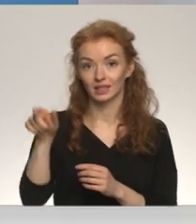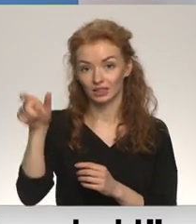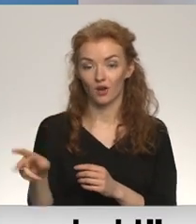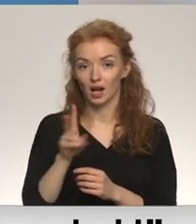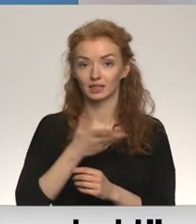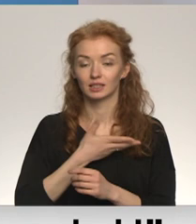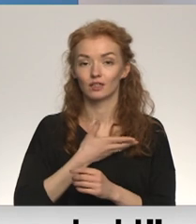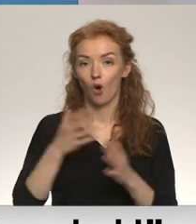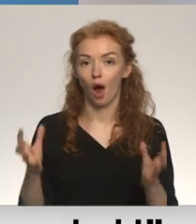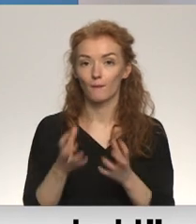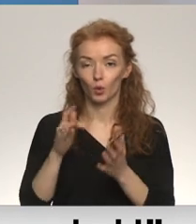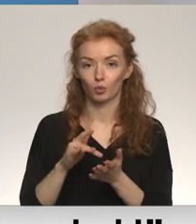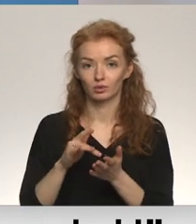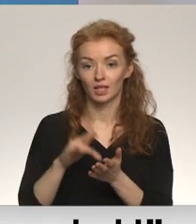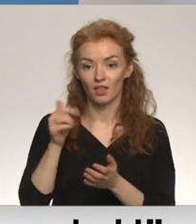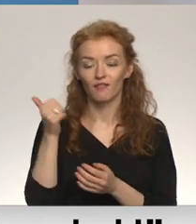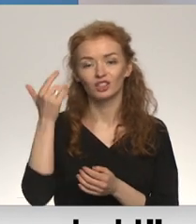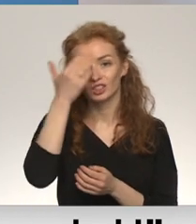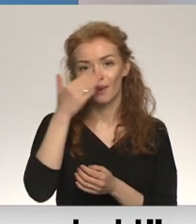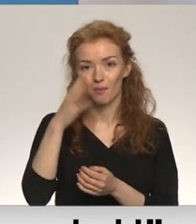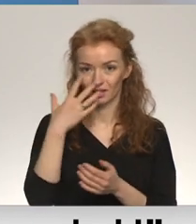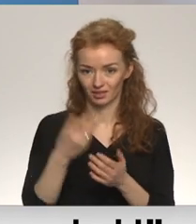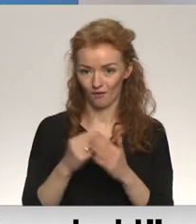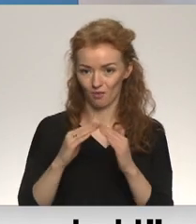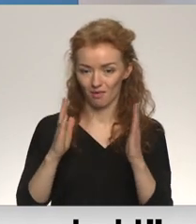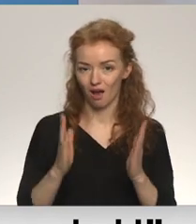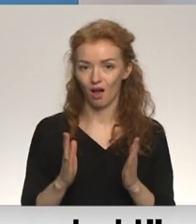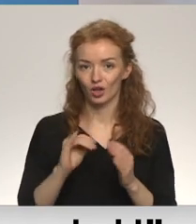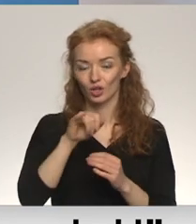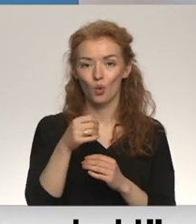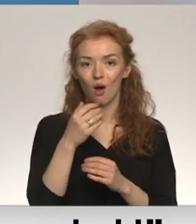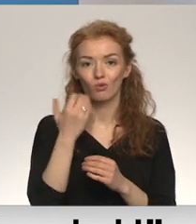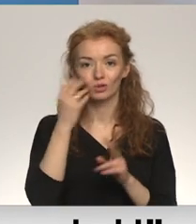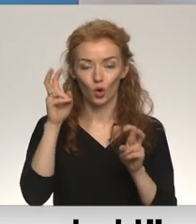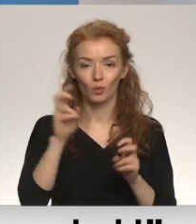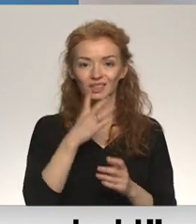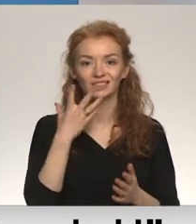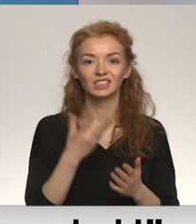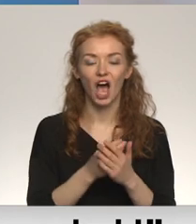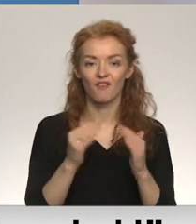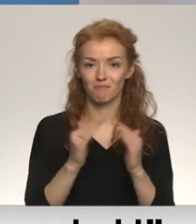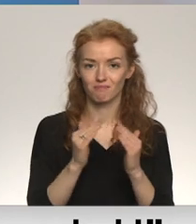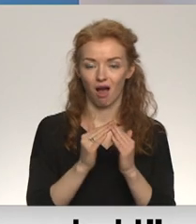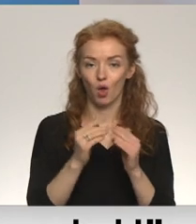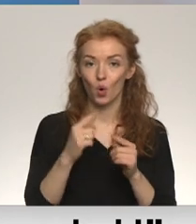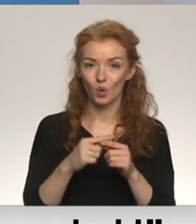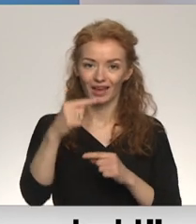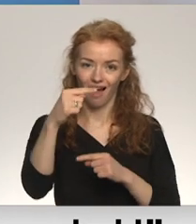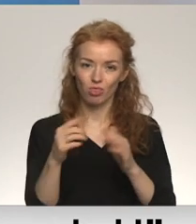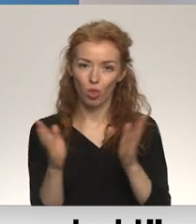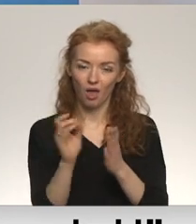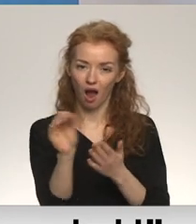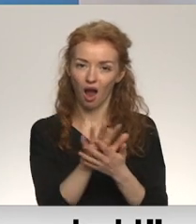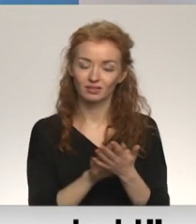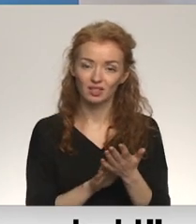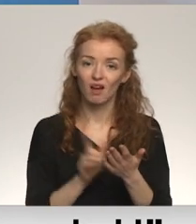aprūpes centrā, viņš sapņo par savu māju, jo nosaukums ir sava māja, un anotācijā viņi raksta, kā